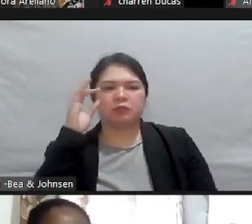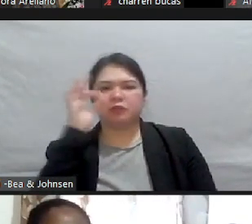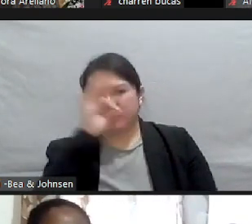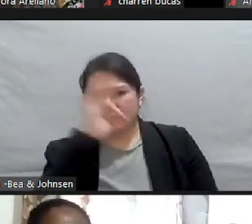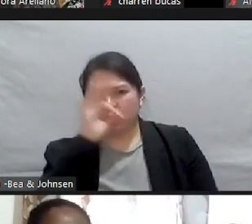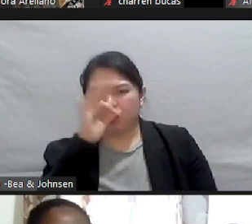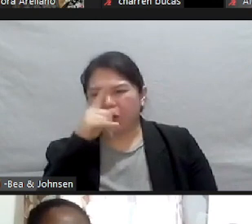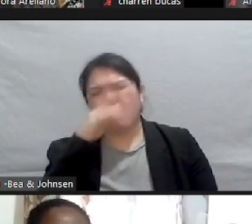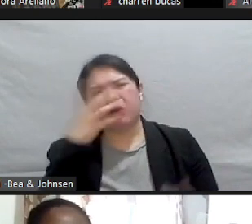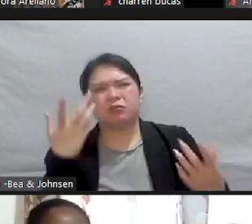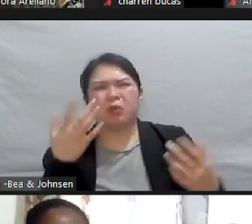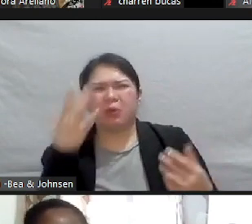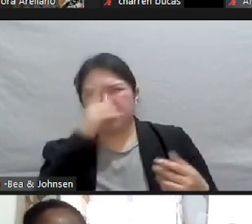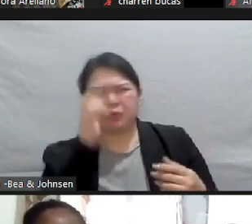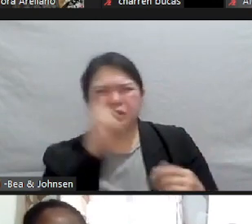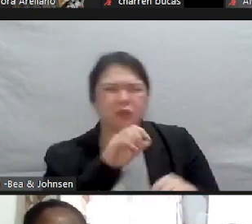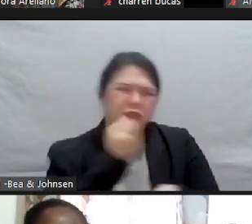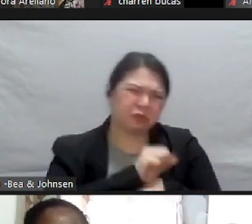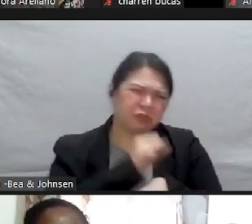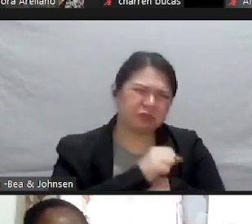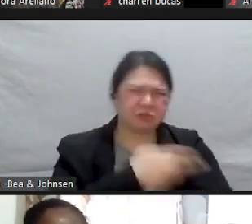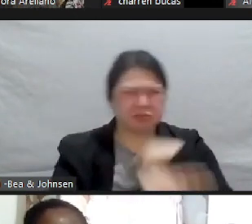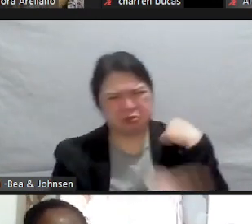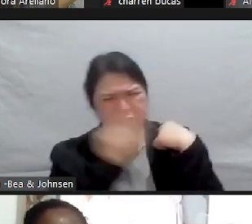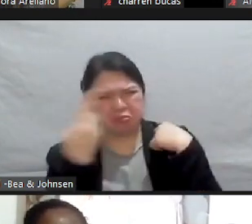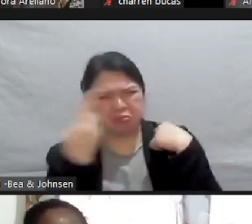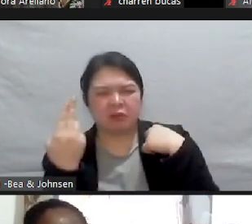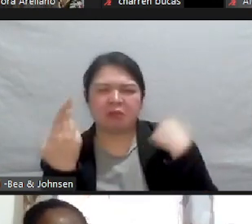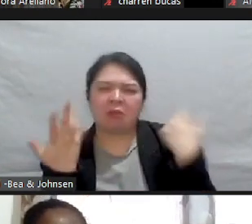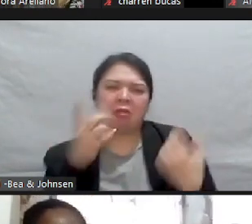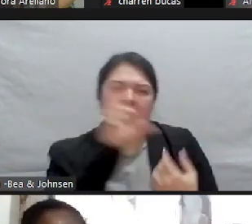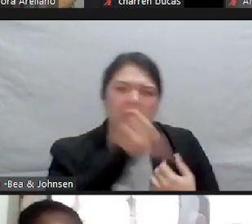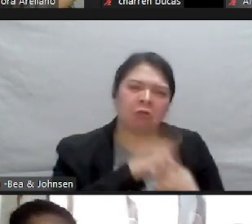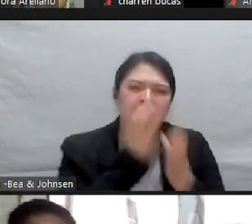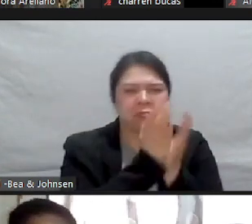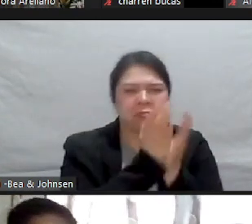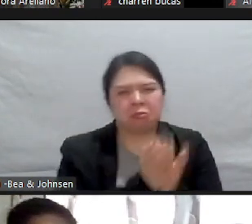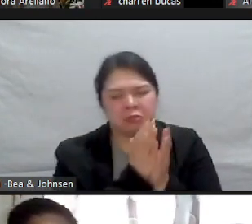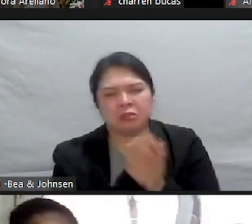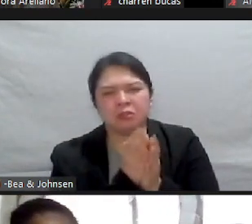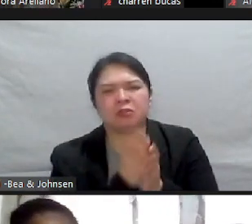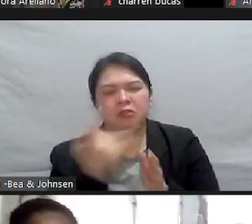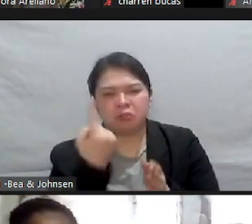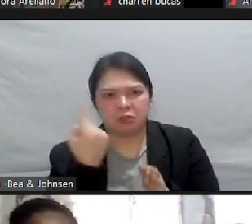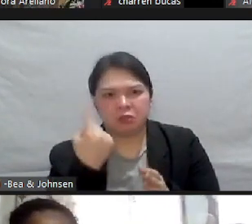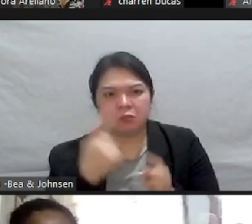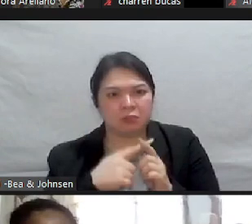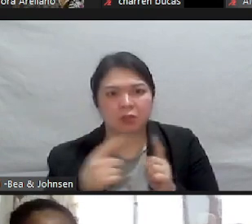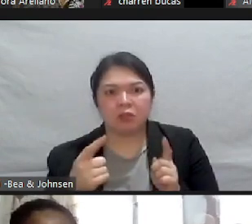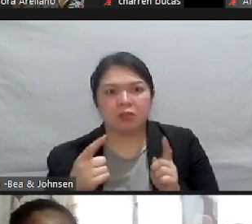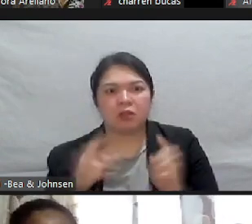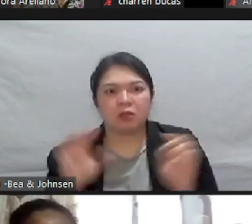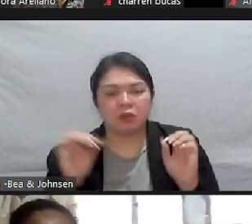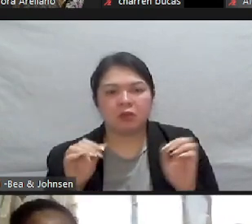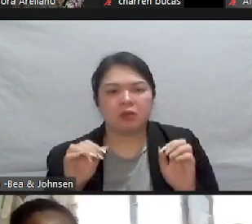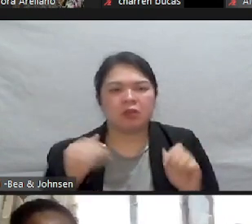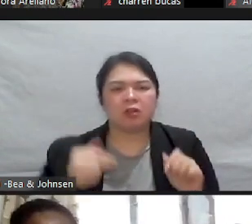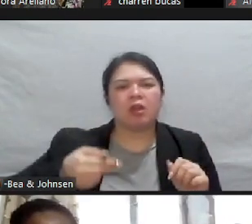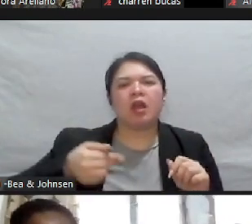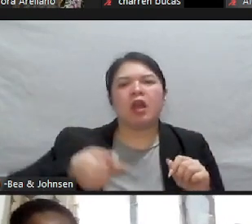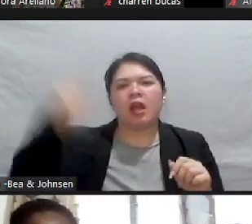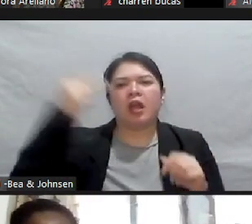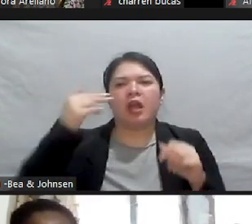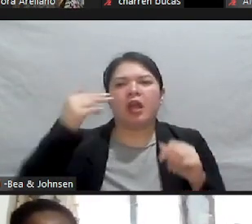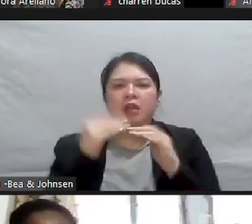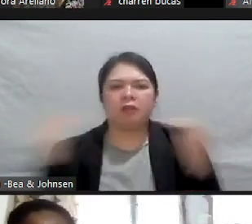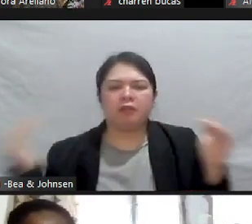service sector lang sila, nagtutrabaho sa hotel karamihan, ano, sa barko. Wala tayong na-produce na yung high-level professional na